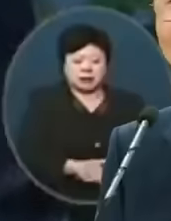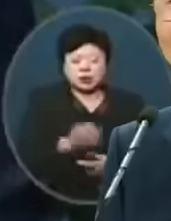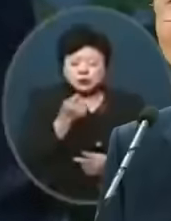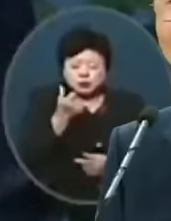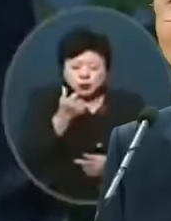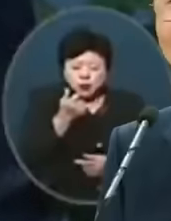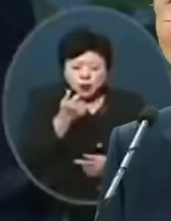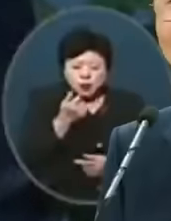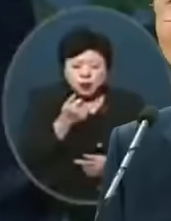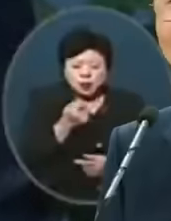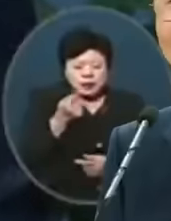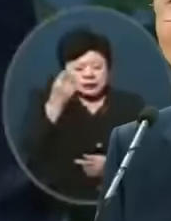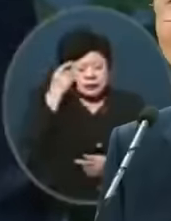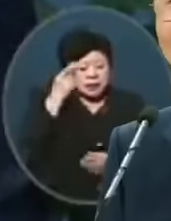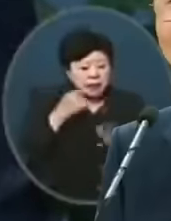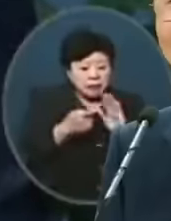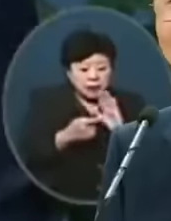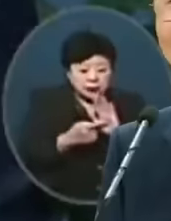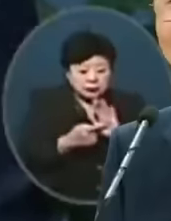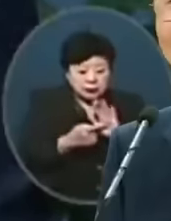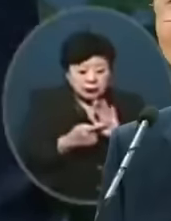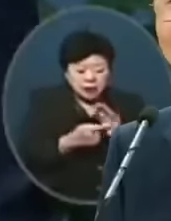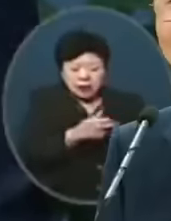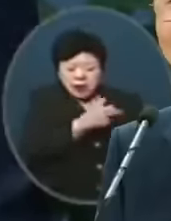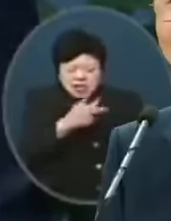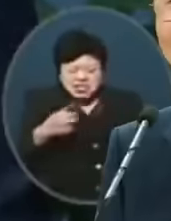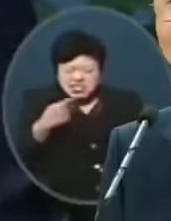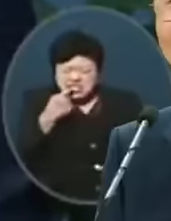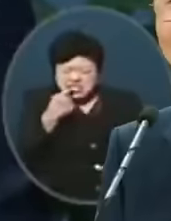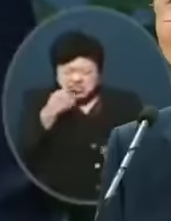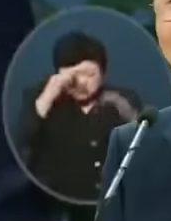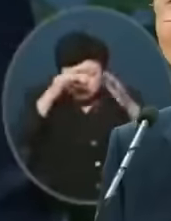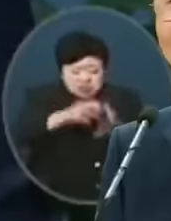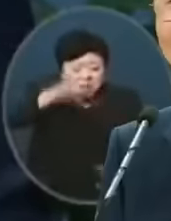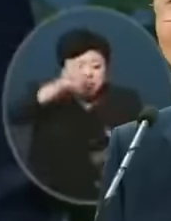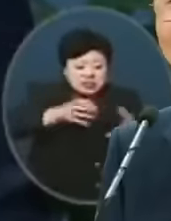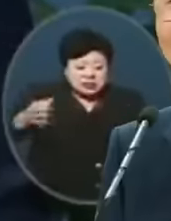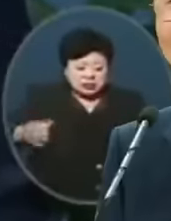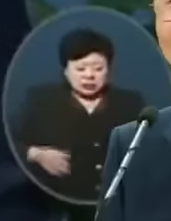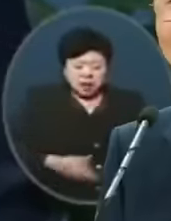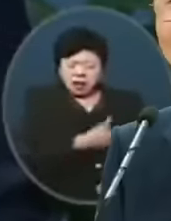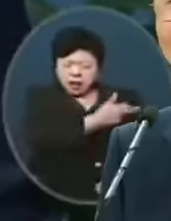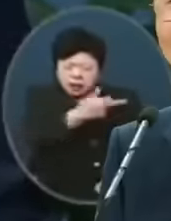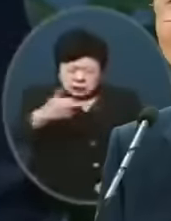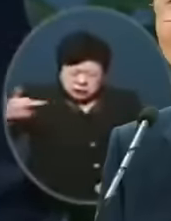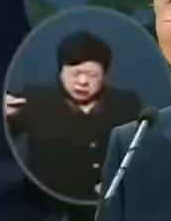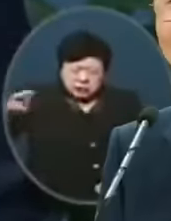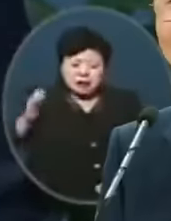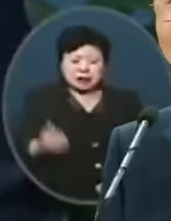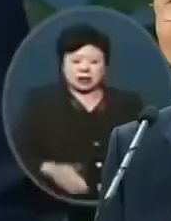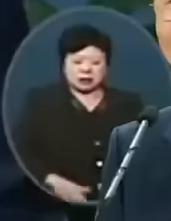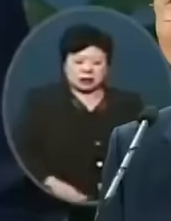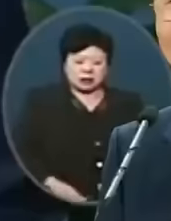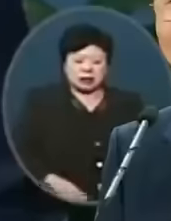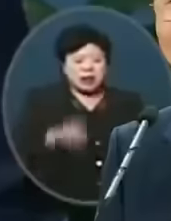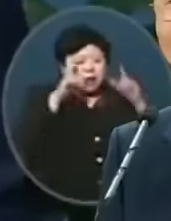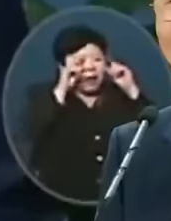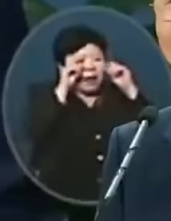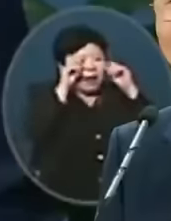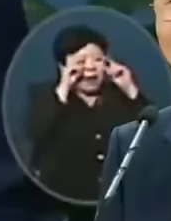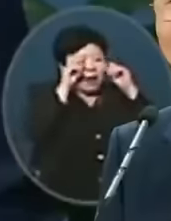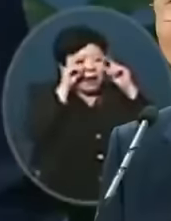조그마한 부정적인 생각이 큰 눈덩어리처럼 되어서 나중에는 그것으로 말하면 밤잠을 자지